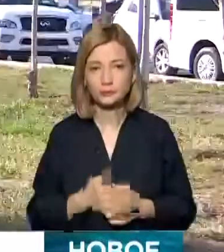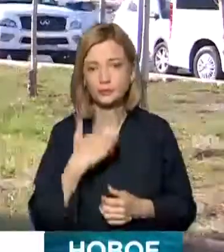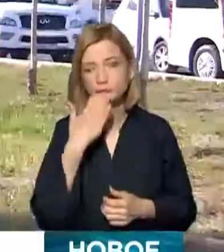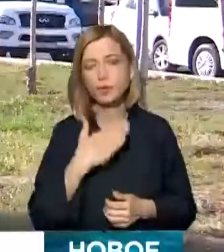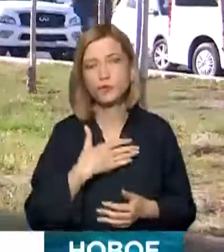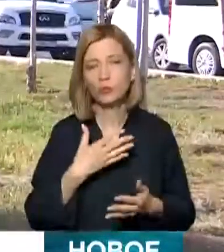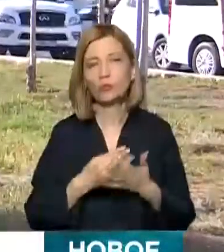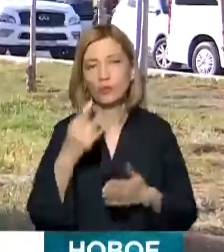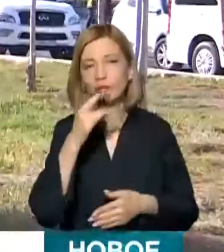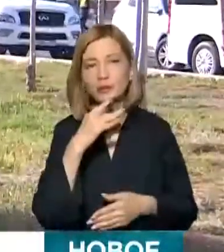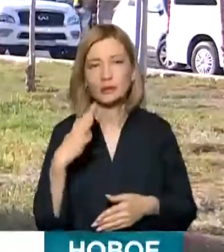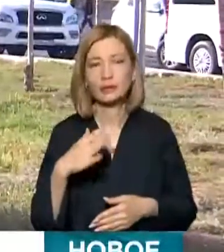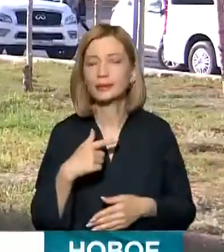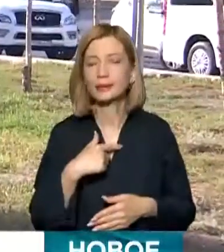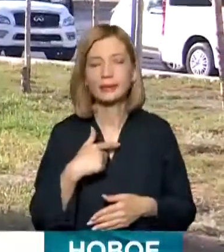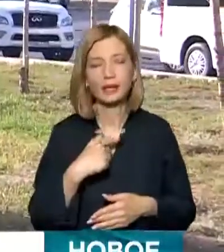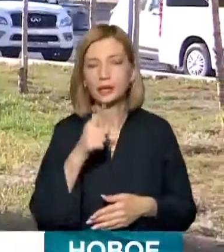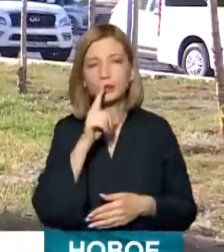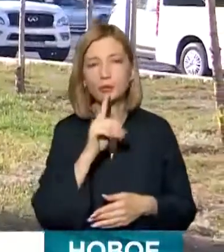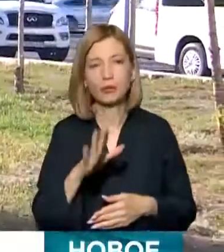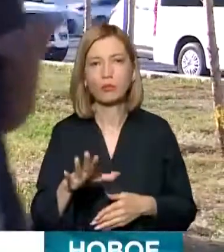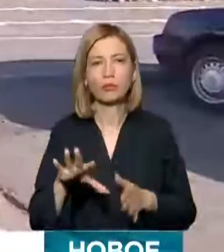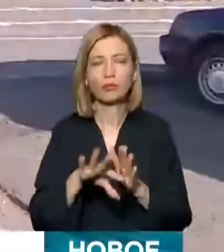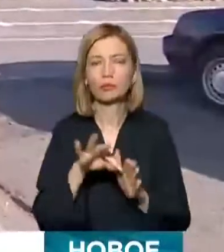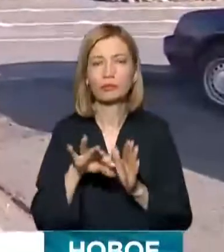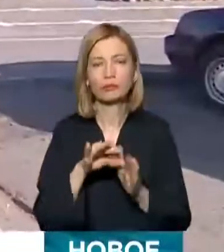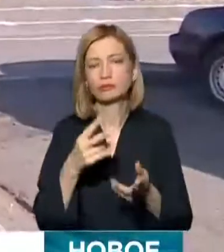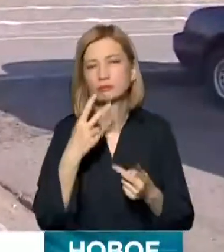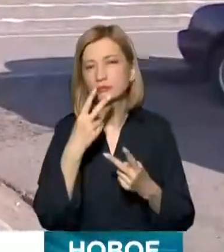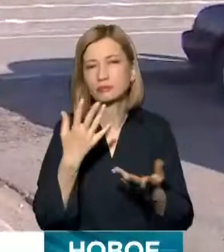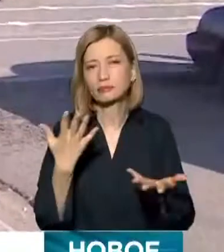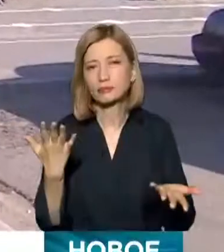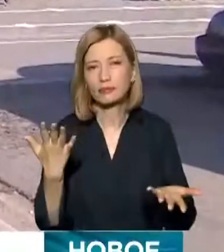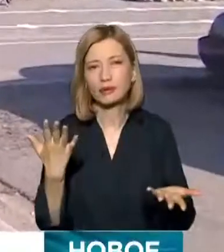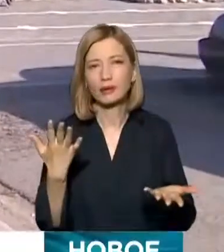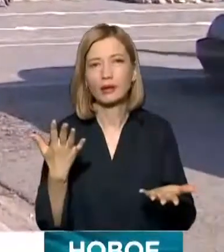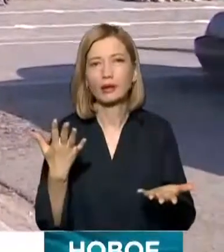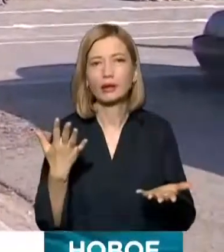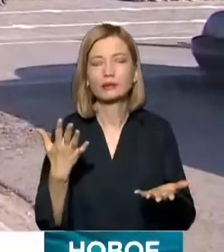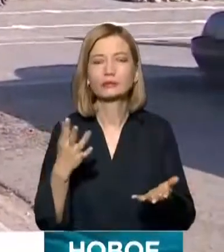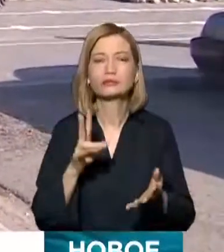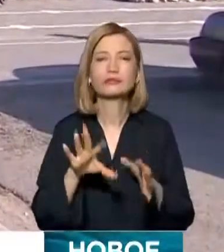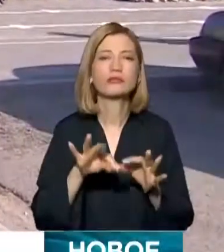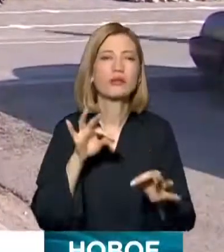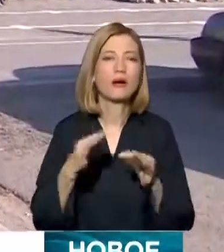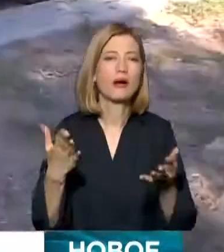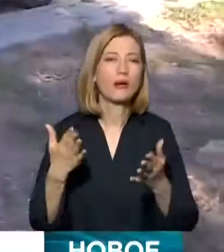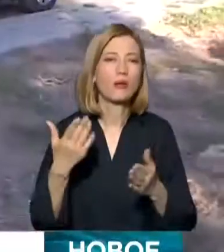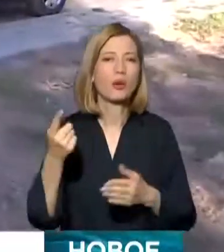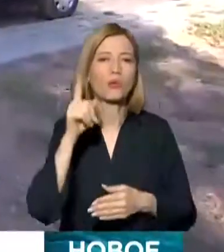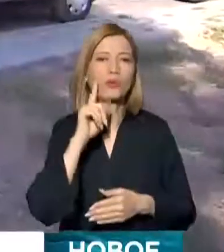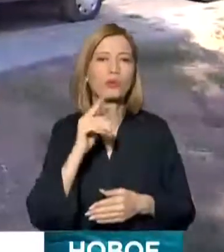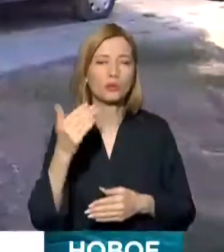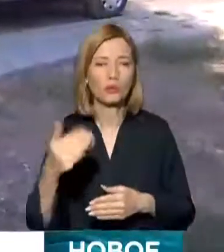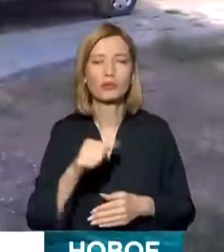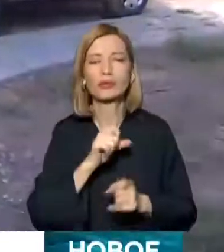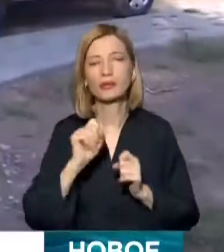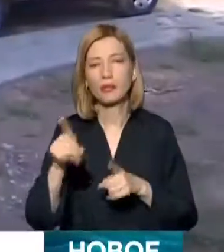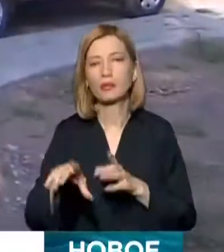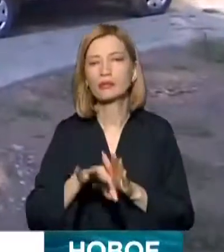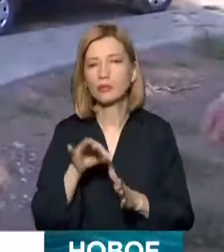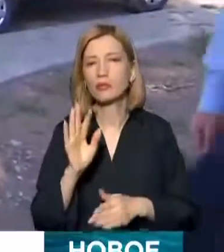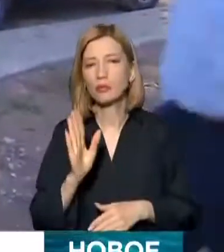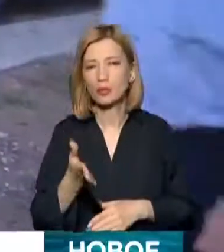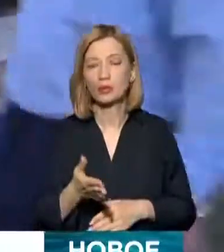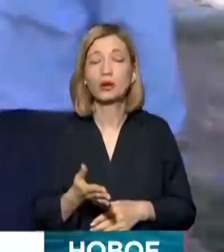родину. Нет, не пойду. Не вижу смысла в этом. Все равно, мне кажется, выберу так, как им удобнее. Ну, наверное, пойдем,